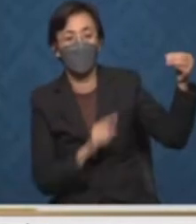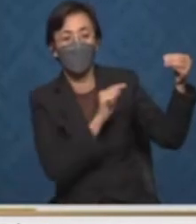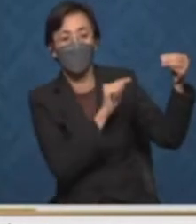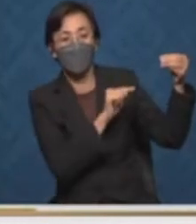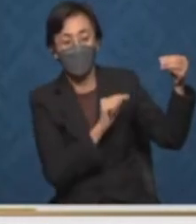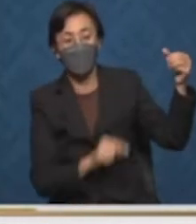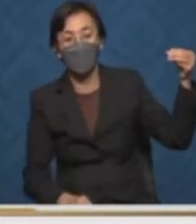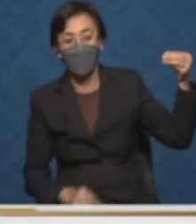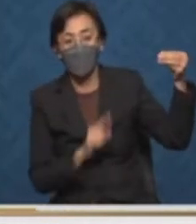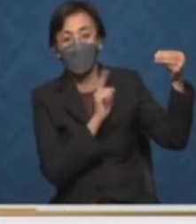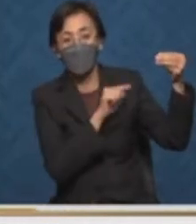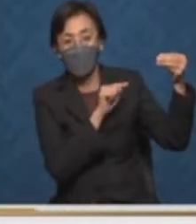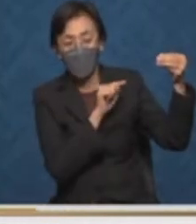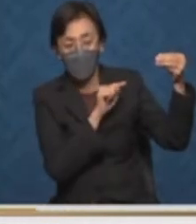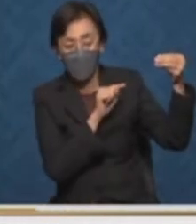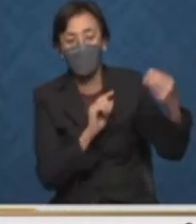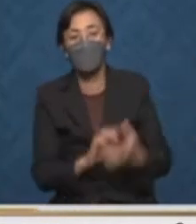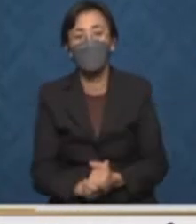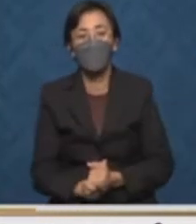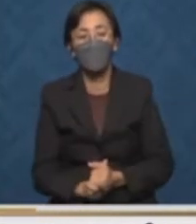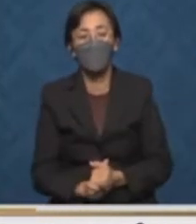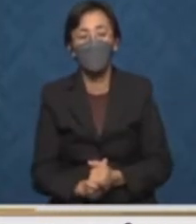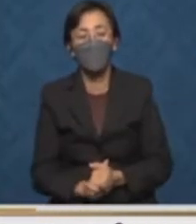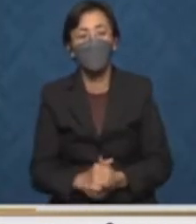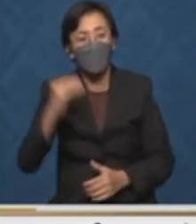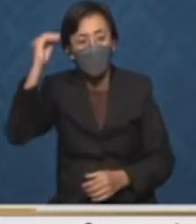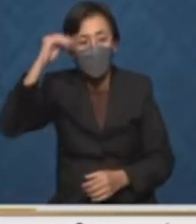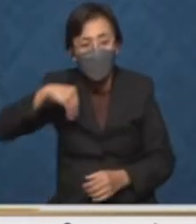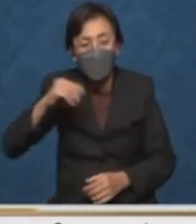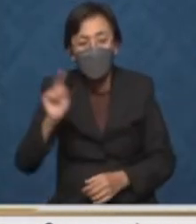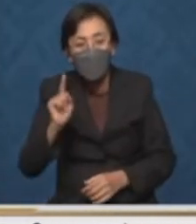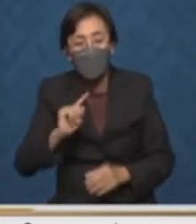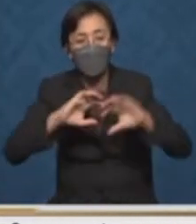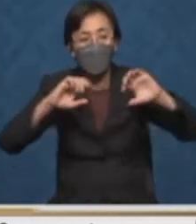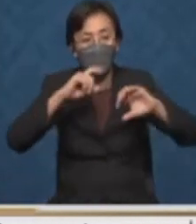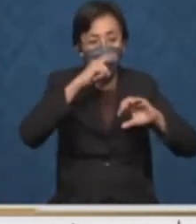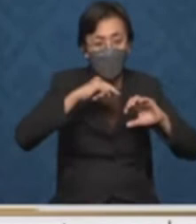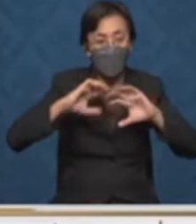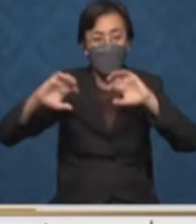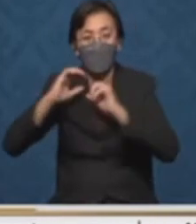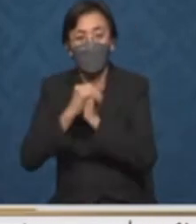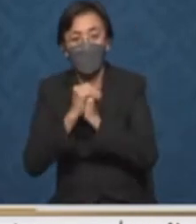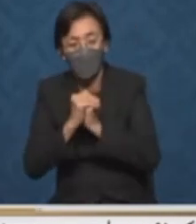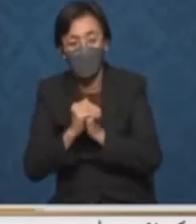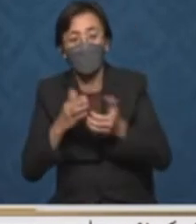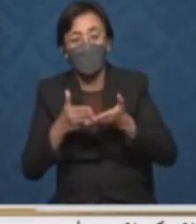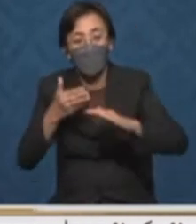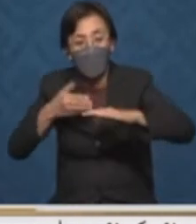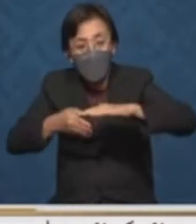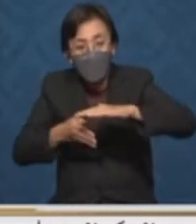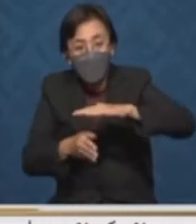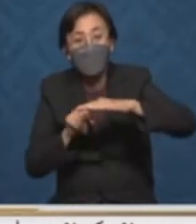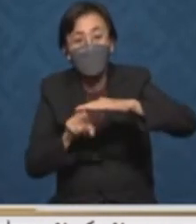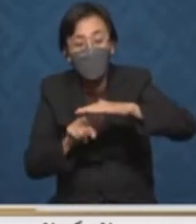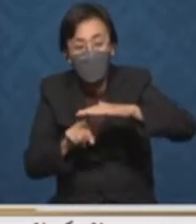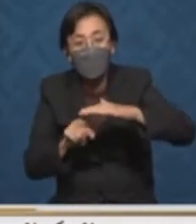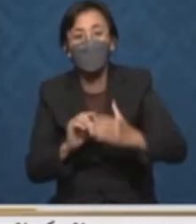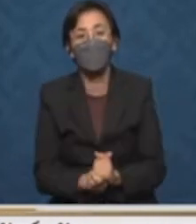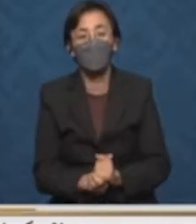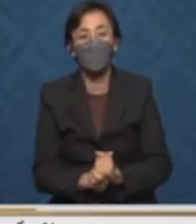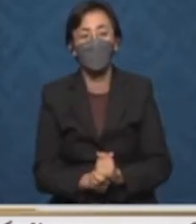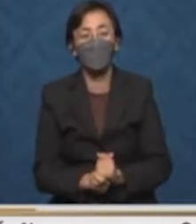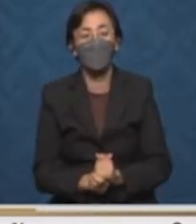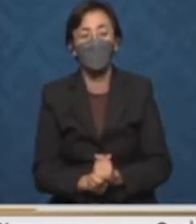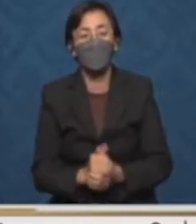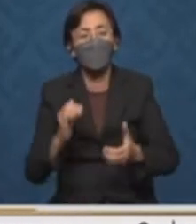ยนะครับเป็นข้อตกลงระหว่างรัฐบาลไทยกับรัฐบาลจีนในเรื่องเรือดำน้ำเนี่ยนะครับทำขึ้น